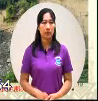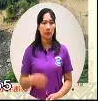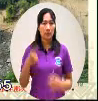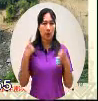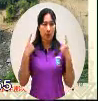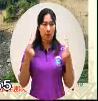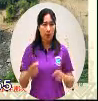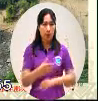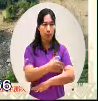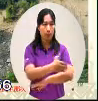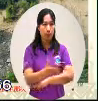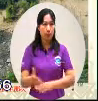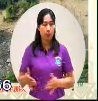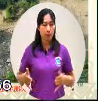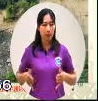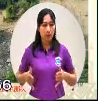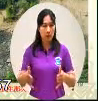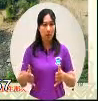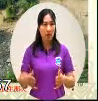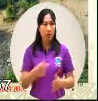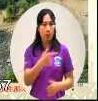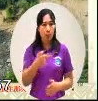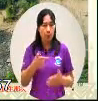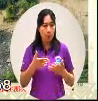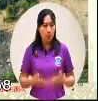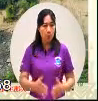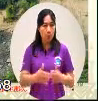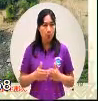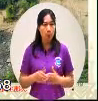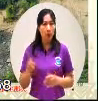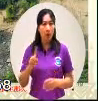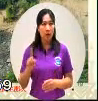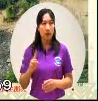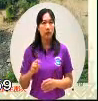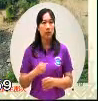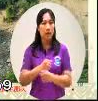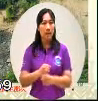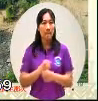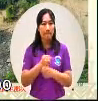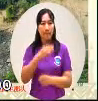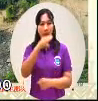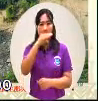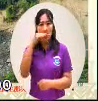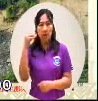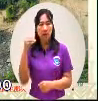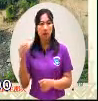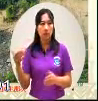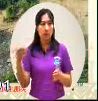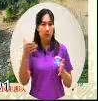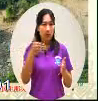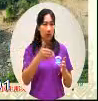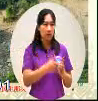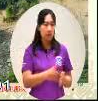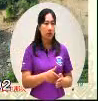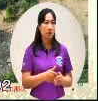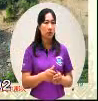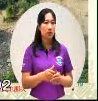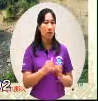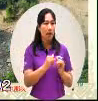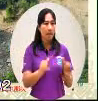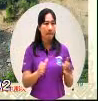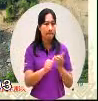道路最重要是一个玛雅道路到民生这个区块我